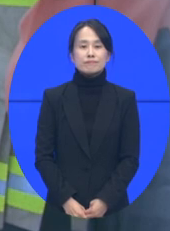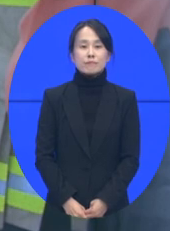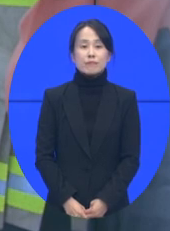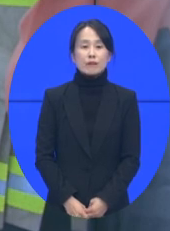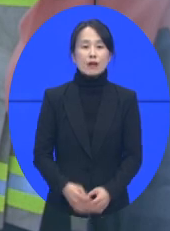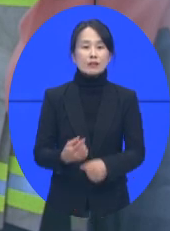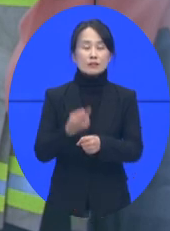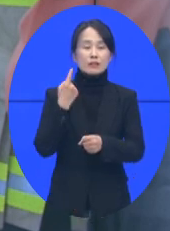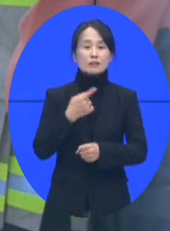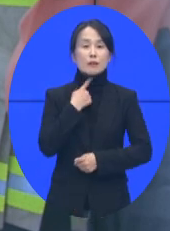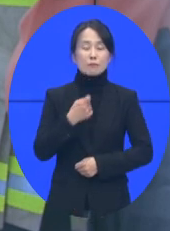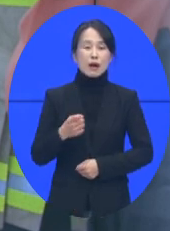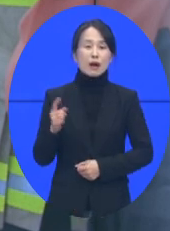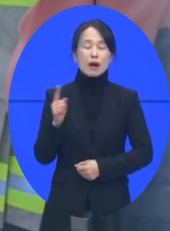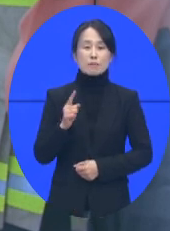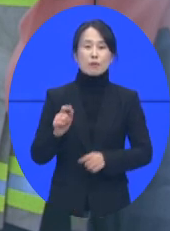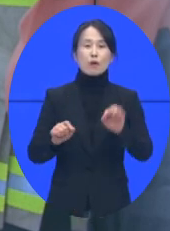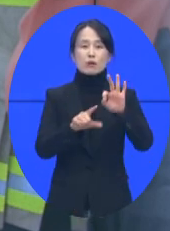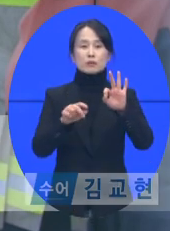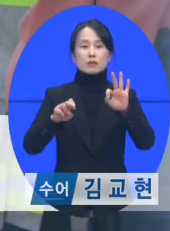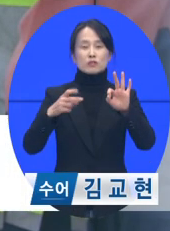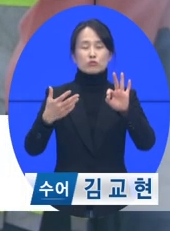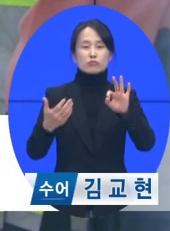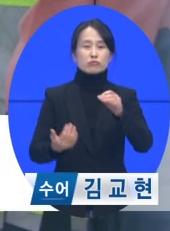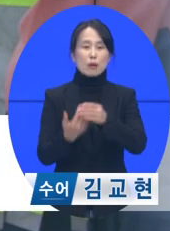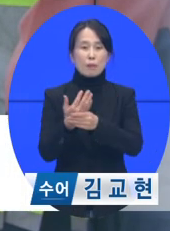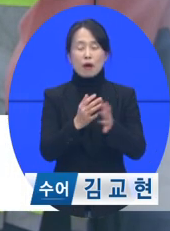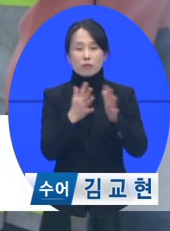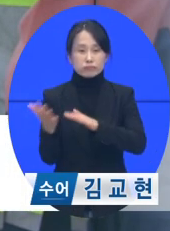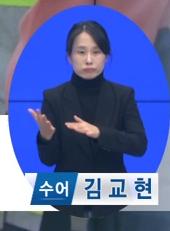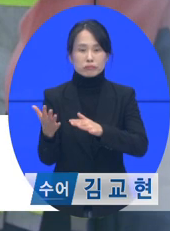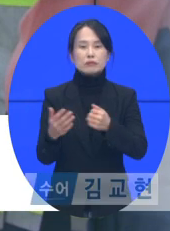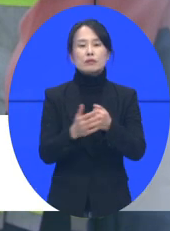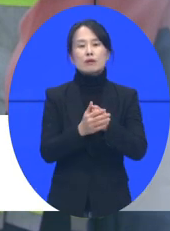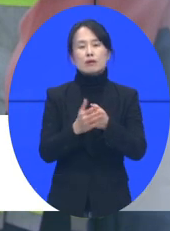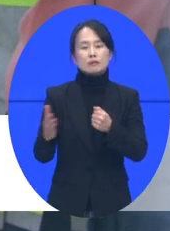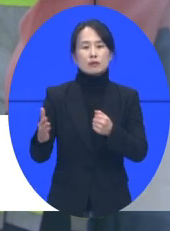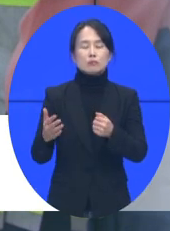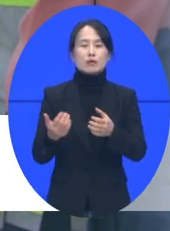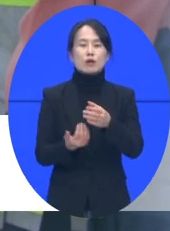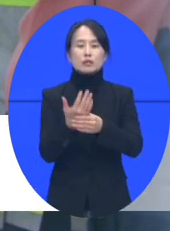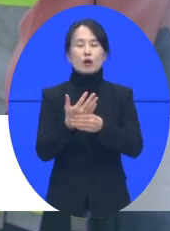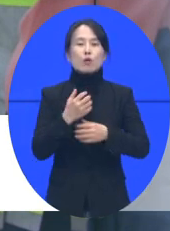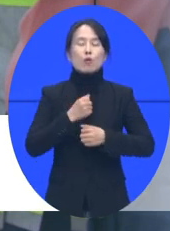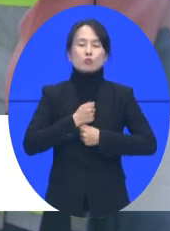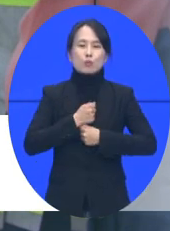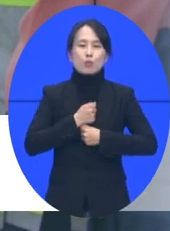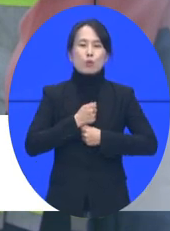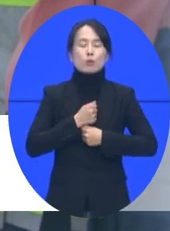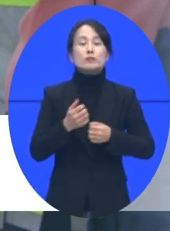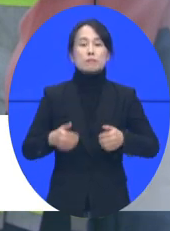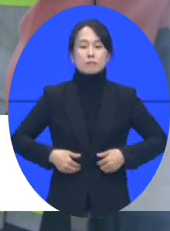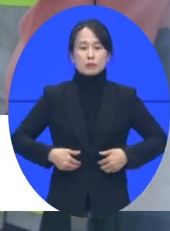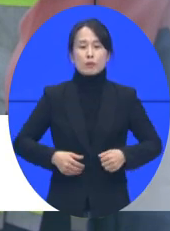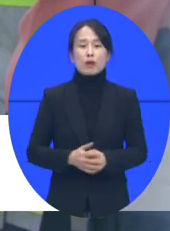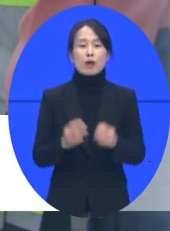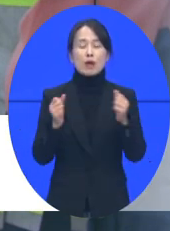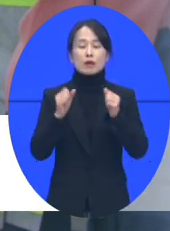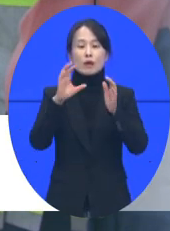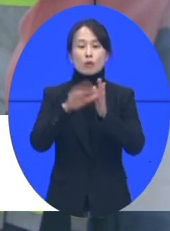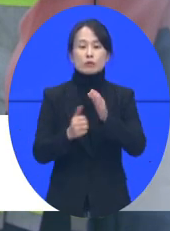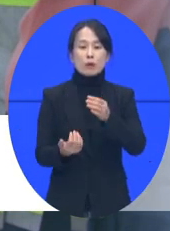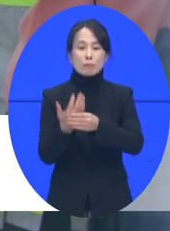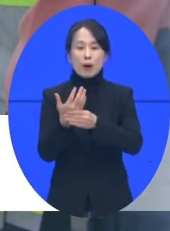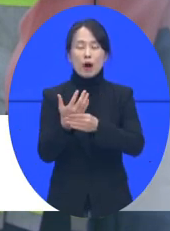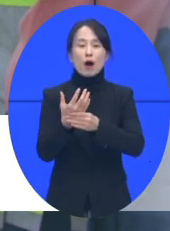지난해 발생했던 12구 참사 이후 사회 재난에 대한 경각심이 높아졌죠 이번엔 겨울철 발생하기 쉬운 사고에 대비하기